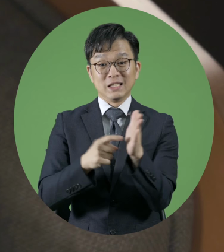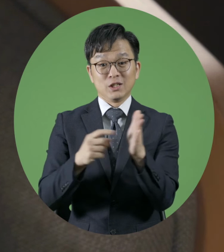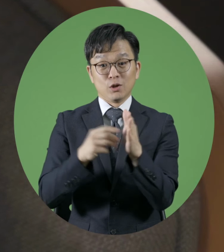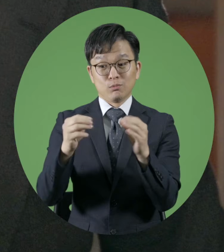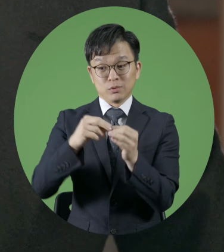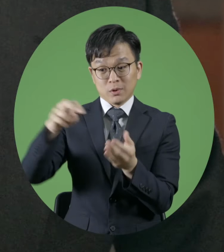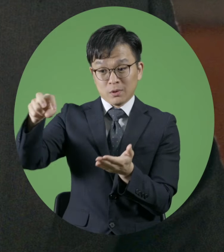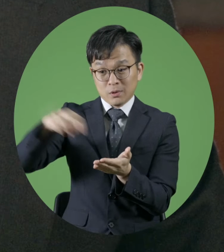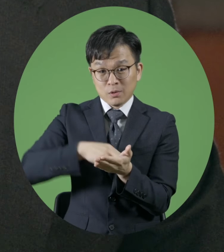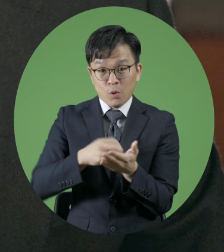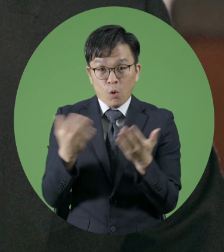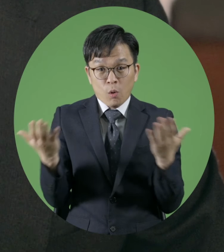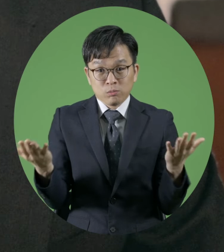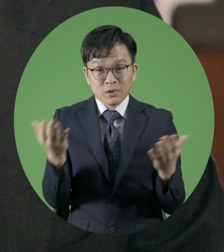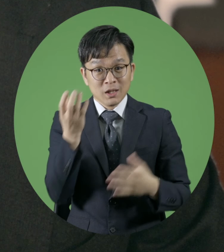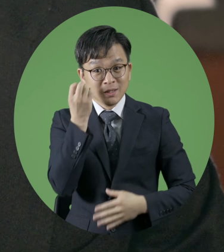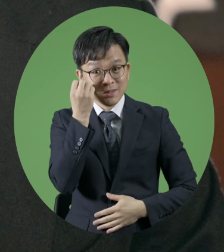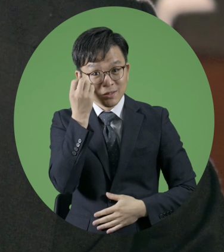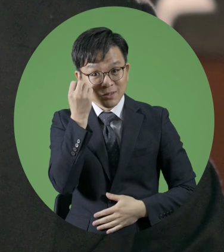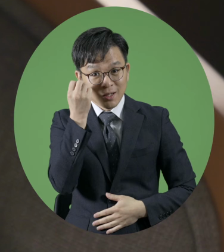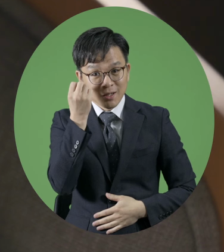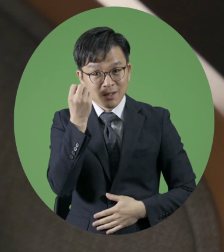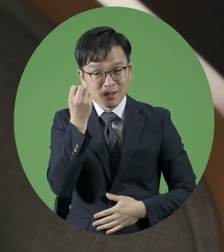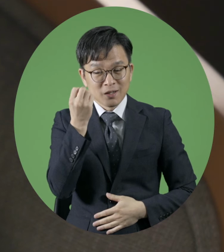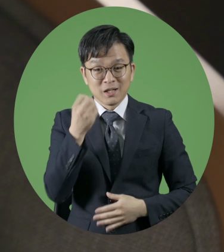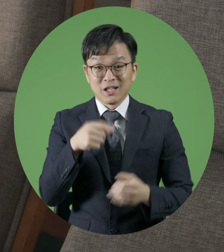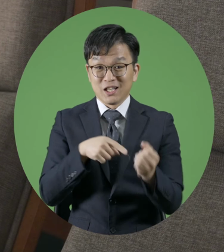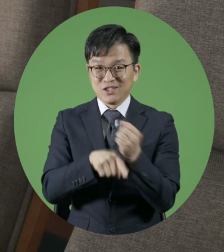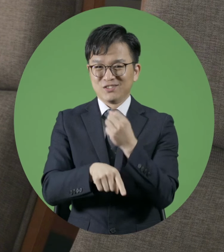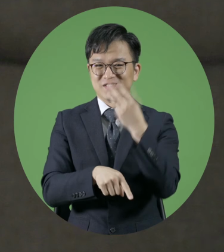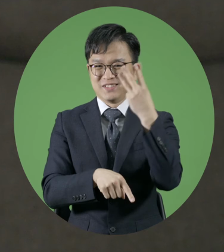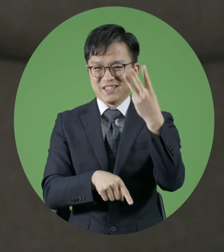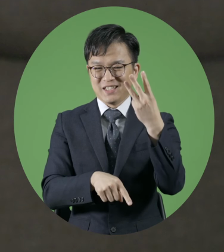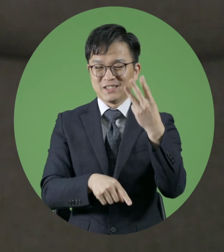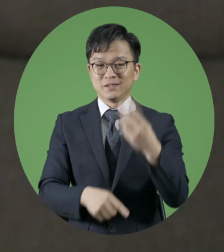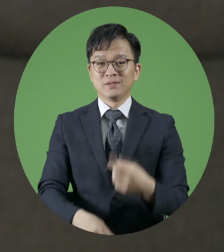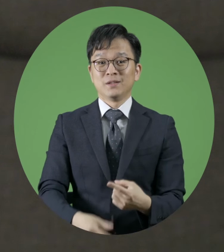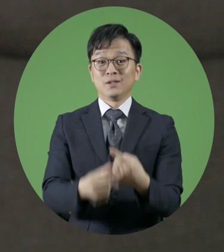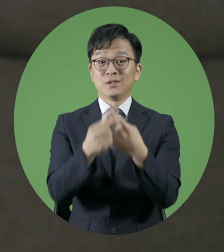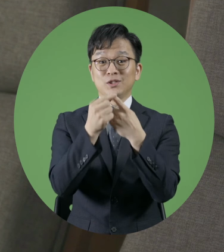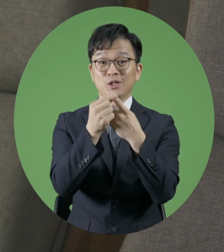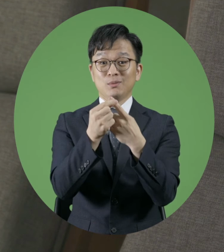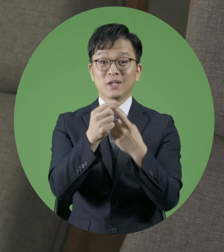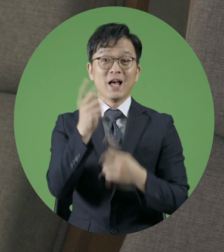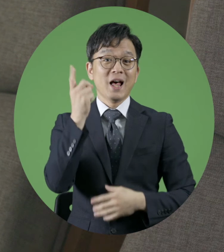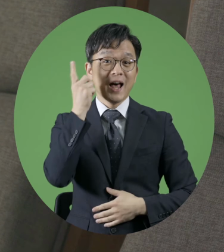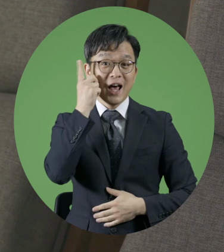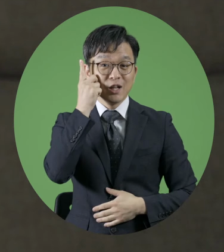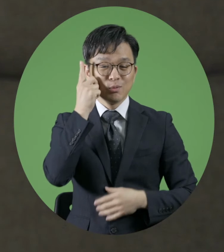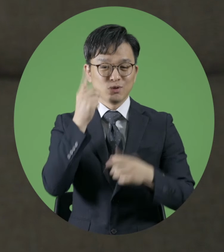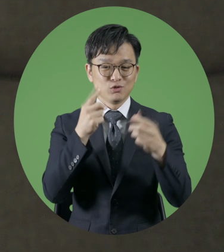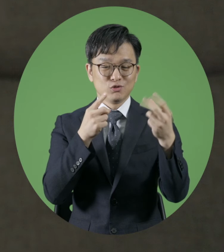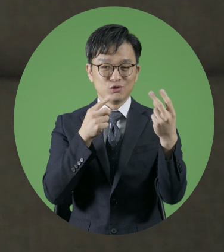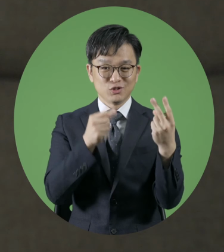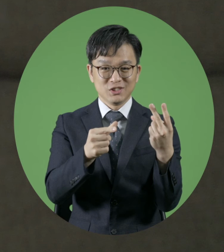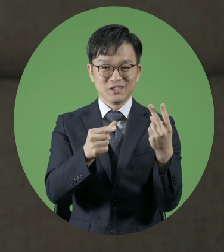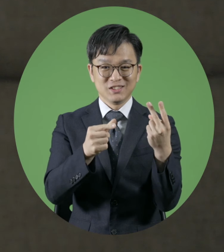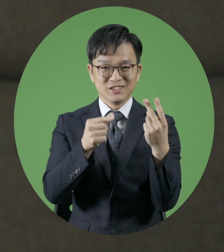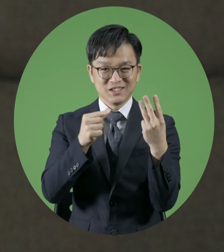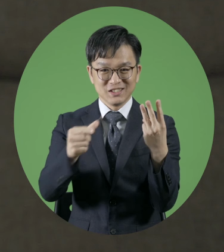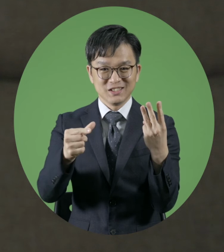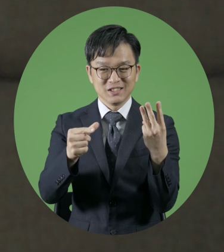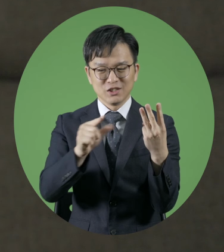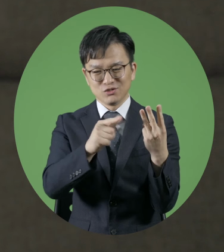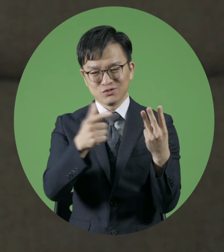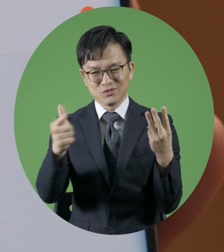재난 문자 나한테만 안 오는 것 같다고요? 이유는 딱 세 가지. 하나, 받을 수 없는 휴대폰